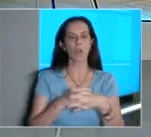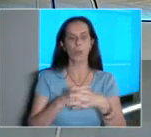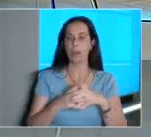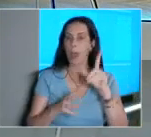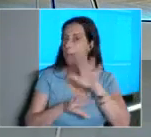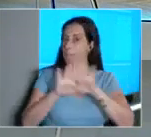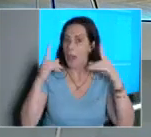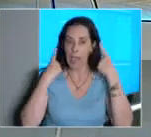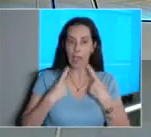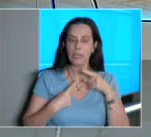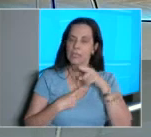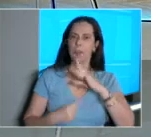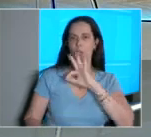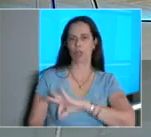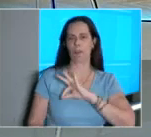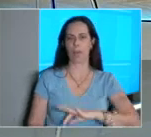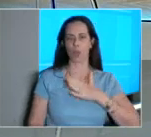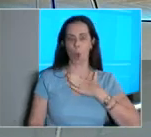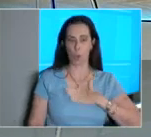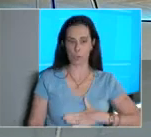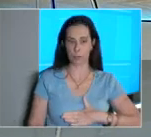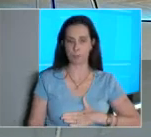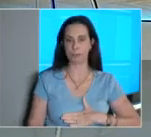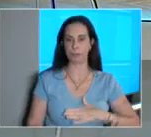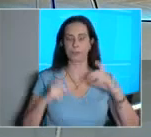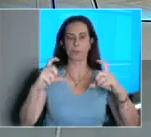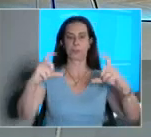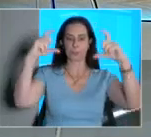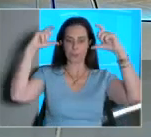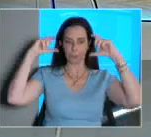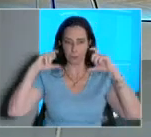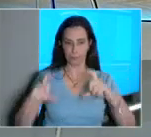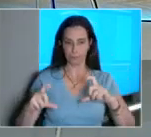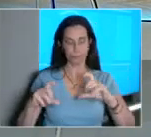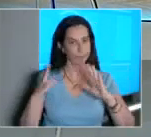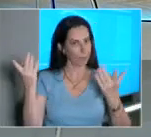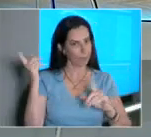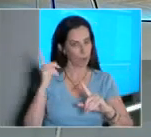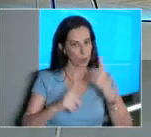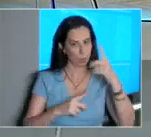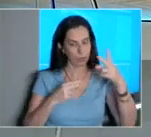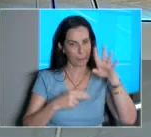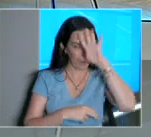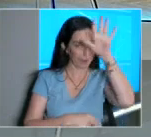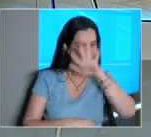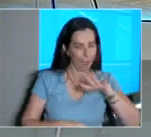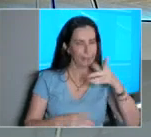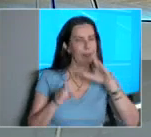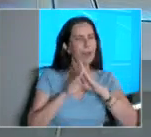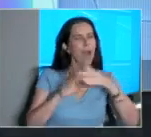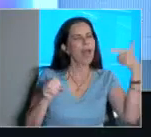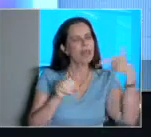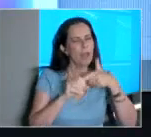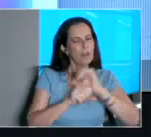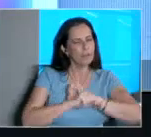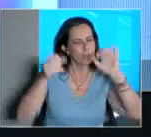בלי חרדים, זה הקמפיין של ליברמן. עוד שתי כותרות, אחת זה מתקרבים לאימות, כל מה שקורה במפרץ עם יכוליות